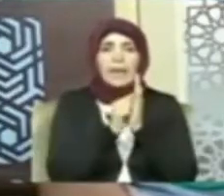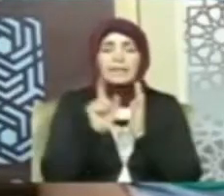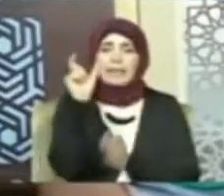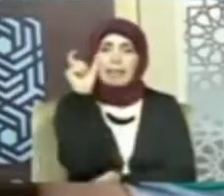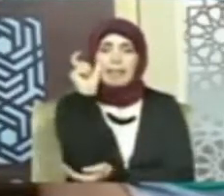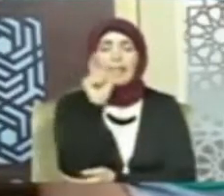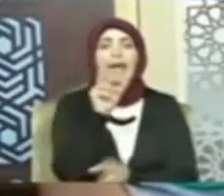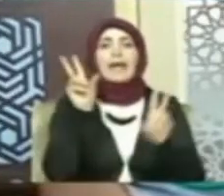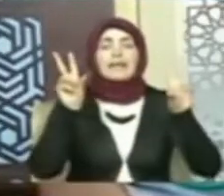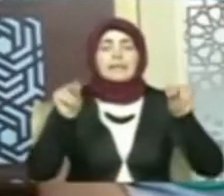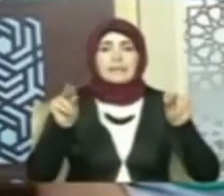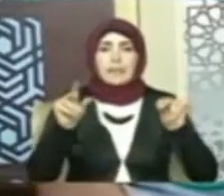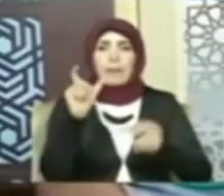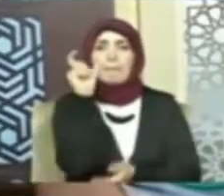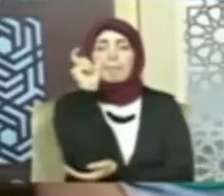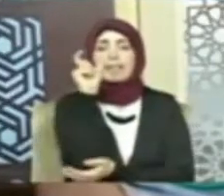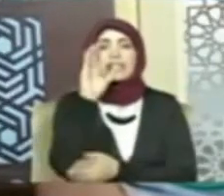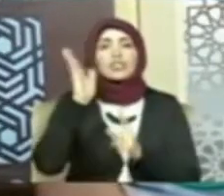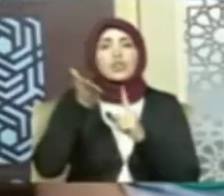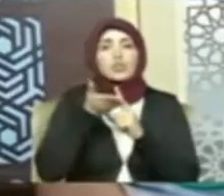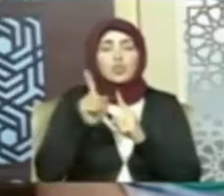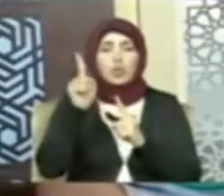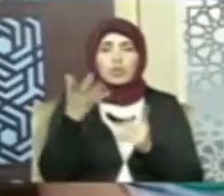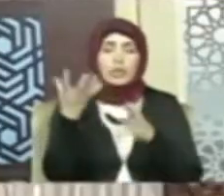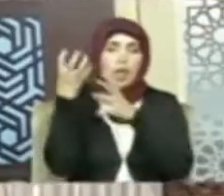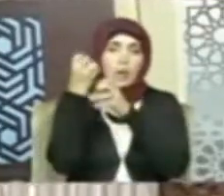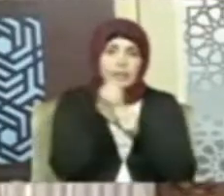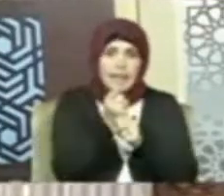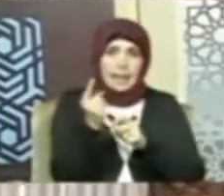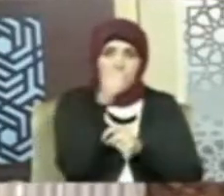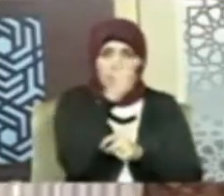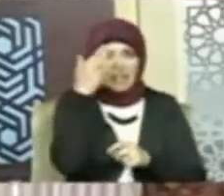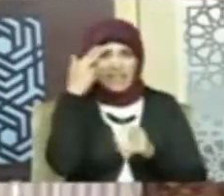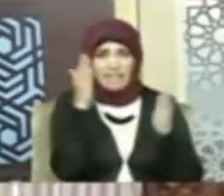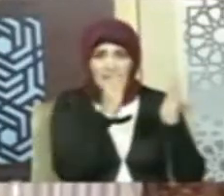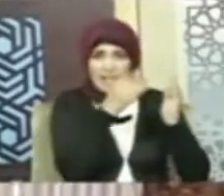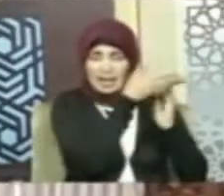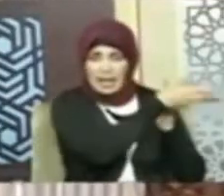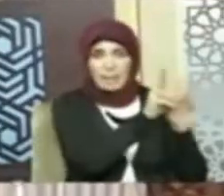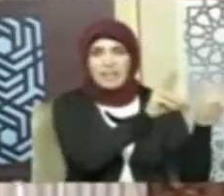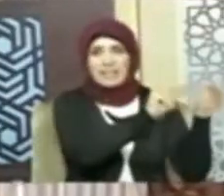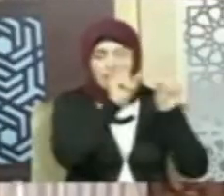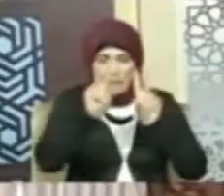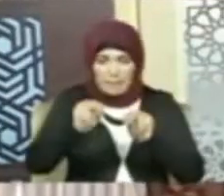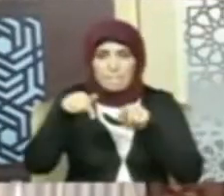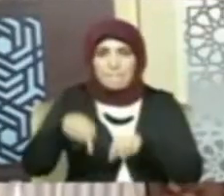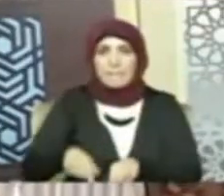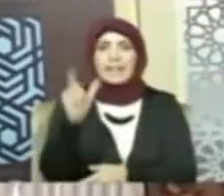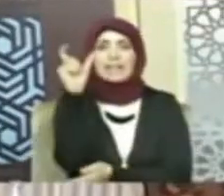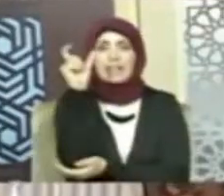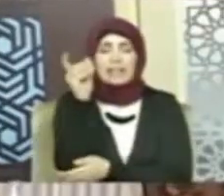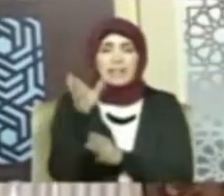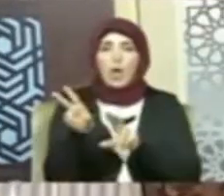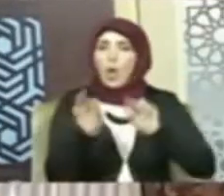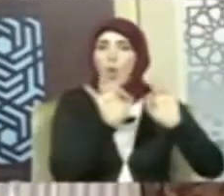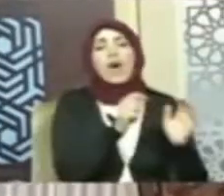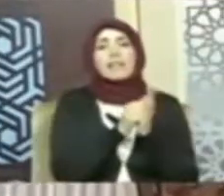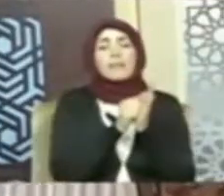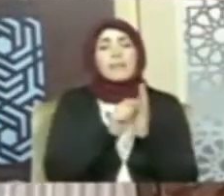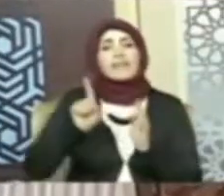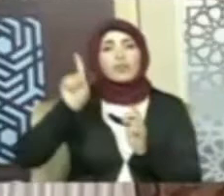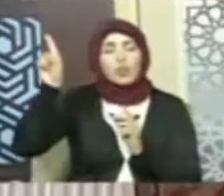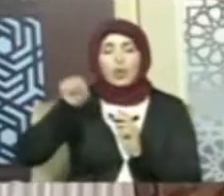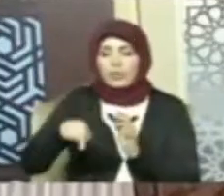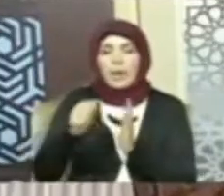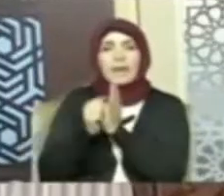مسجد رسول الله صلى الله عليه وسلم. فهذا بيت الله وهذا بيت الله.